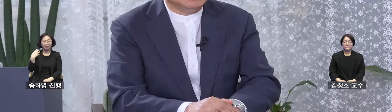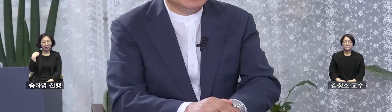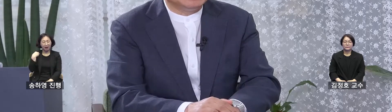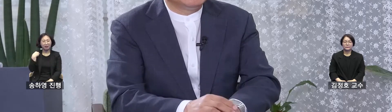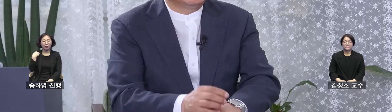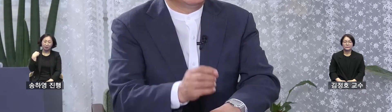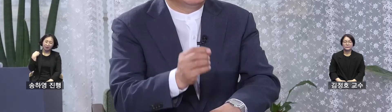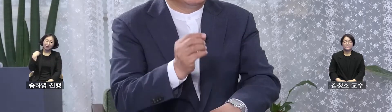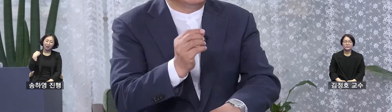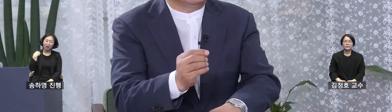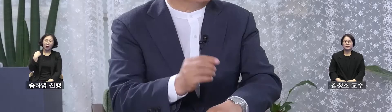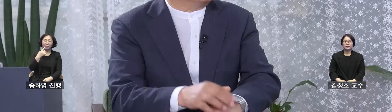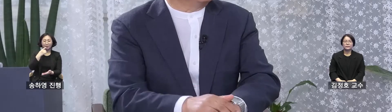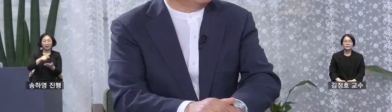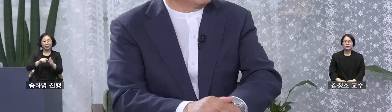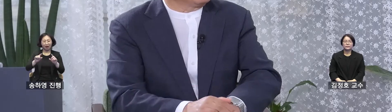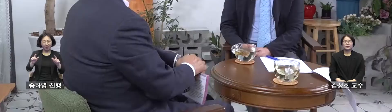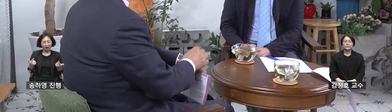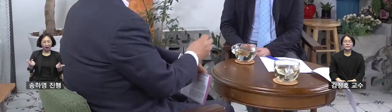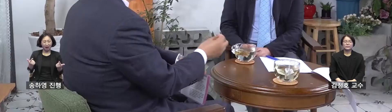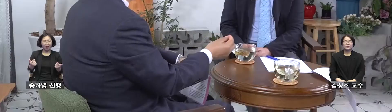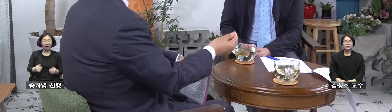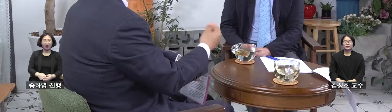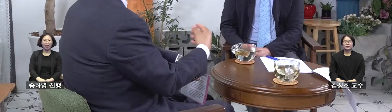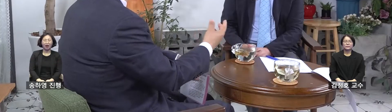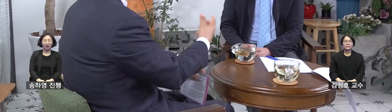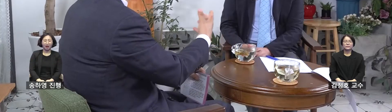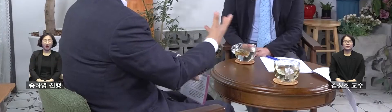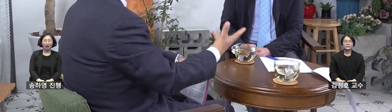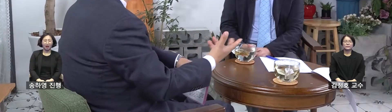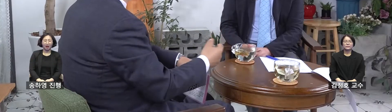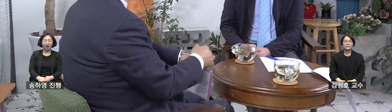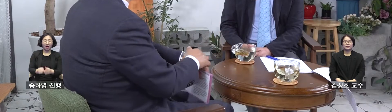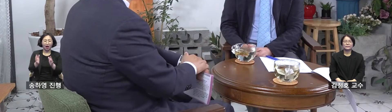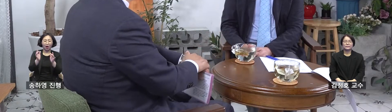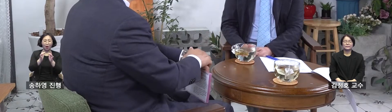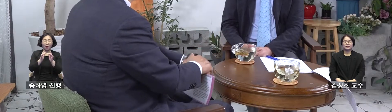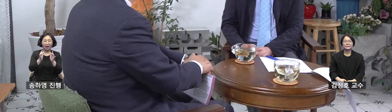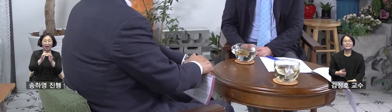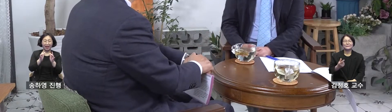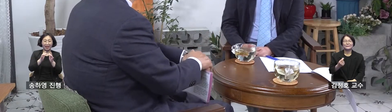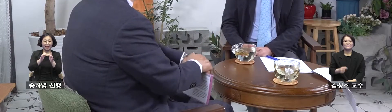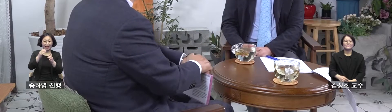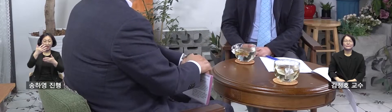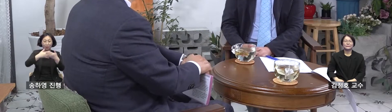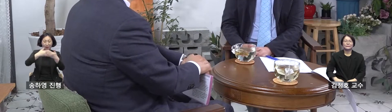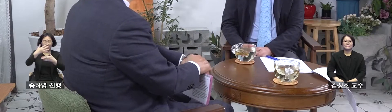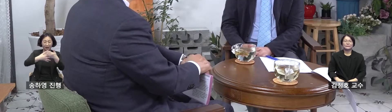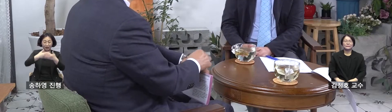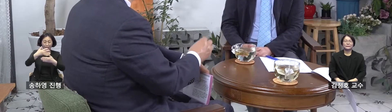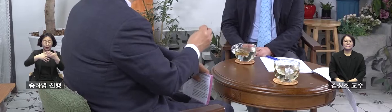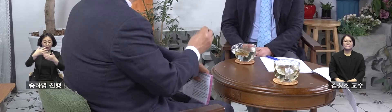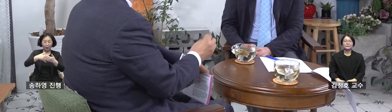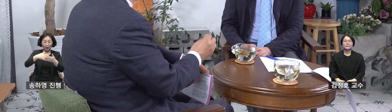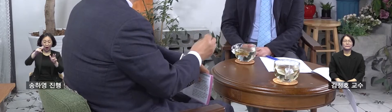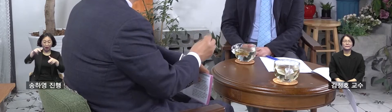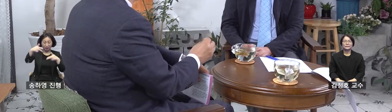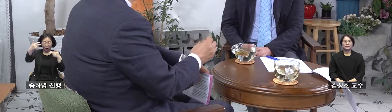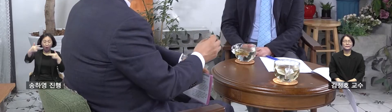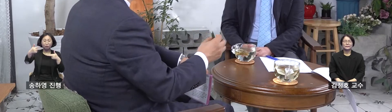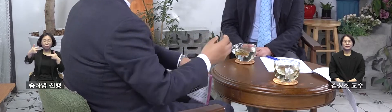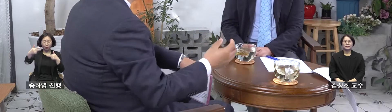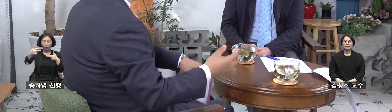않은 일인데 네. 이 언택, 그러니까 온라인으로 이렇게 네. 이런 일이 이루어지는